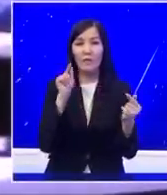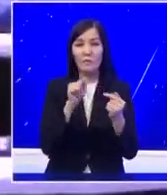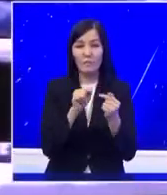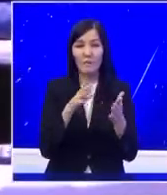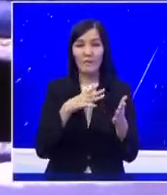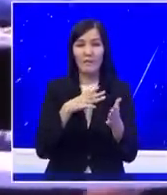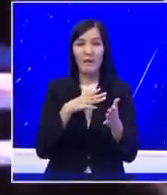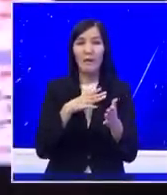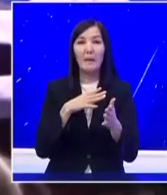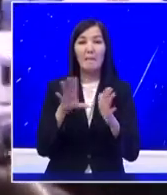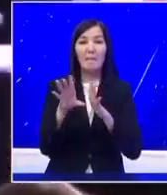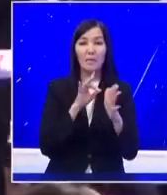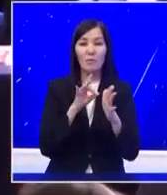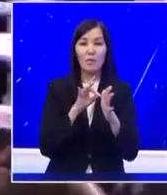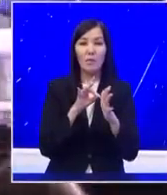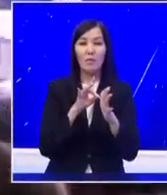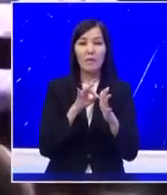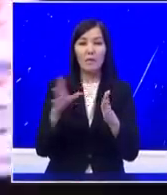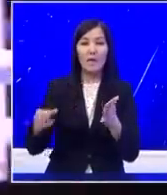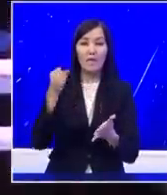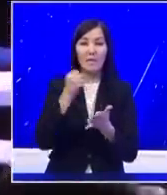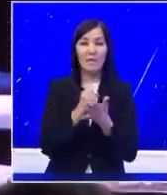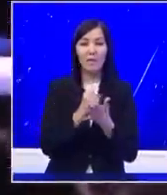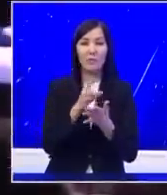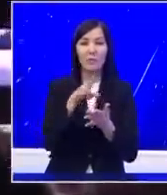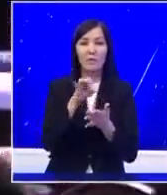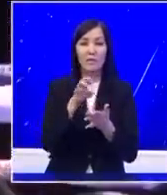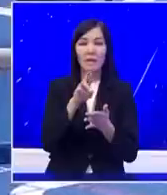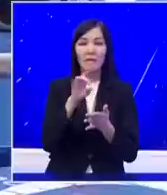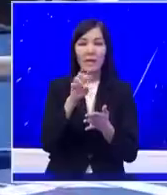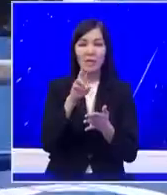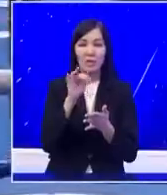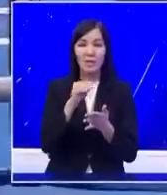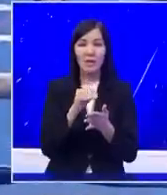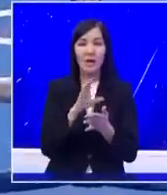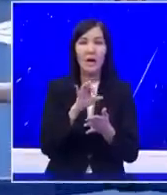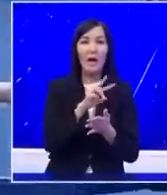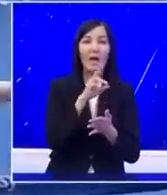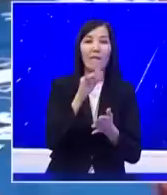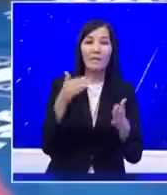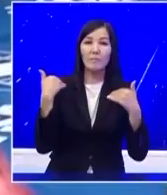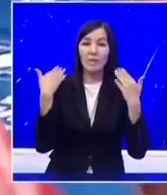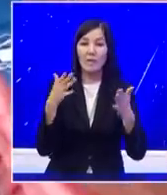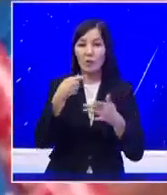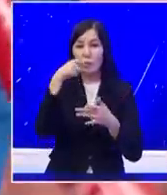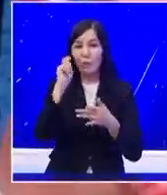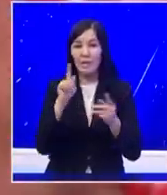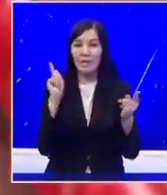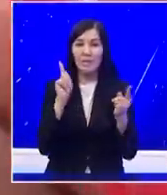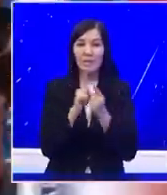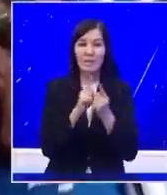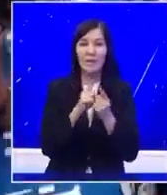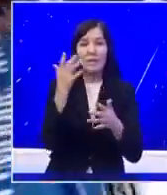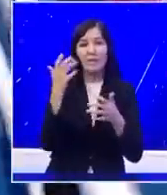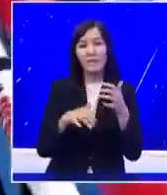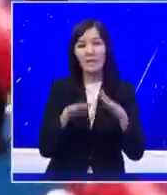из подходящих под этот критерий кандидатур является Деревянченко. По данным инсайдеров, Альварес предложил украинцу поединок в лимите второго